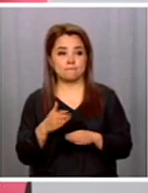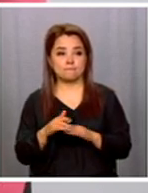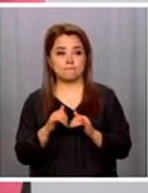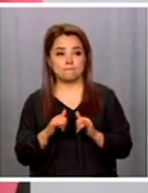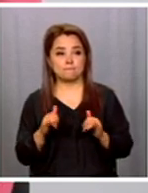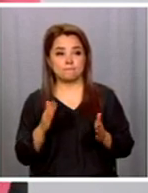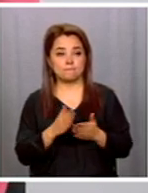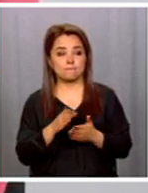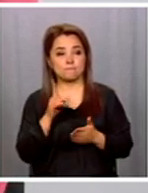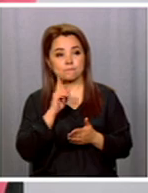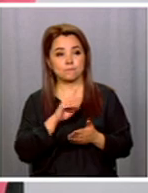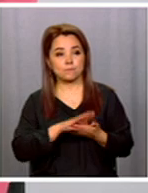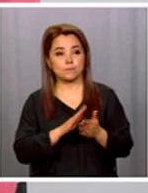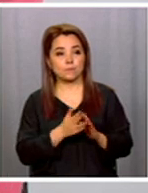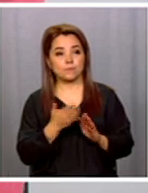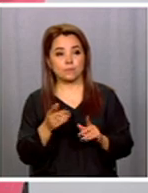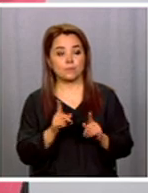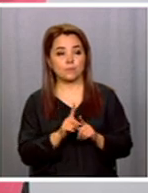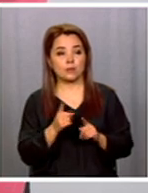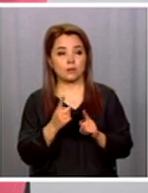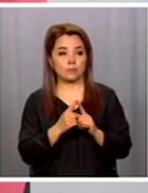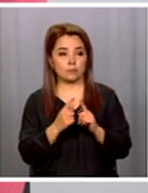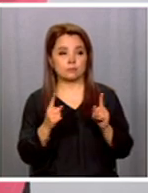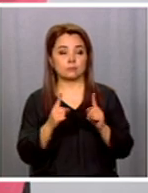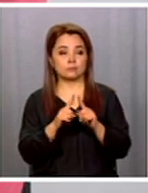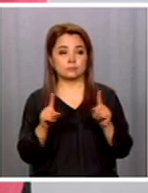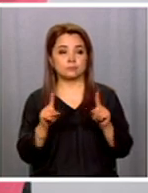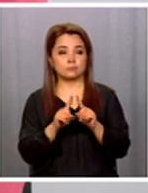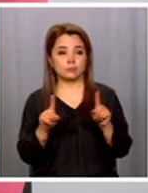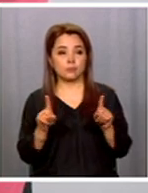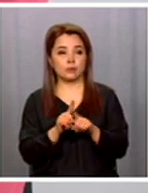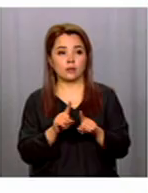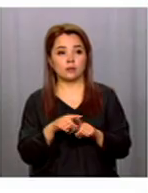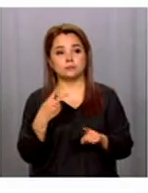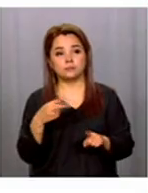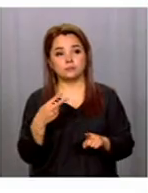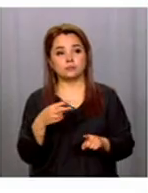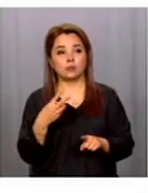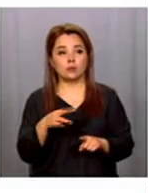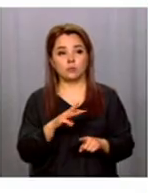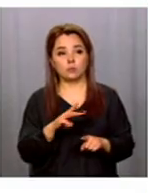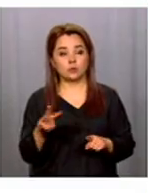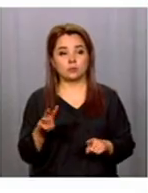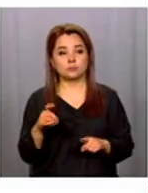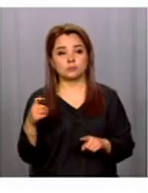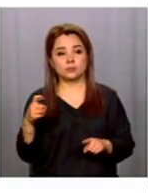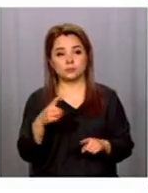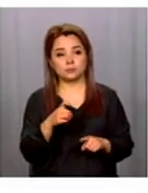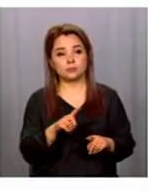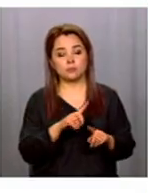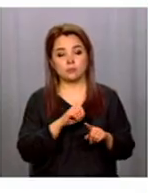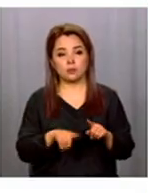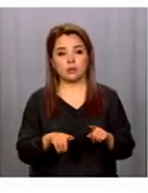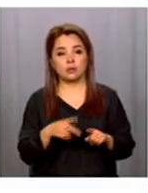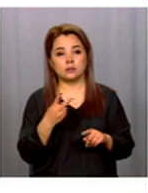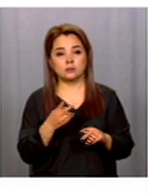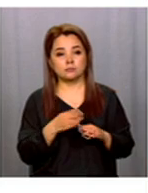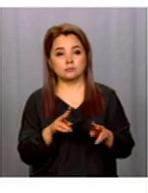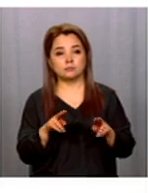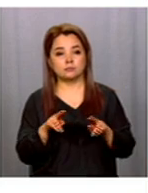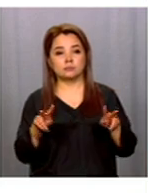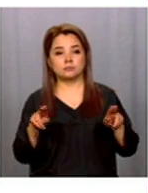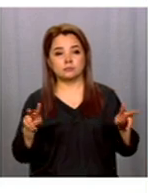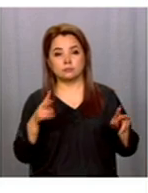Қолайлы жағдайда бактериялар, балалар, яғни әрбір 20-30 минут сайын тең бірде екіге бөлініп отырады. Егер